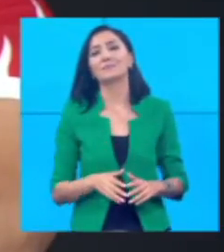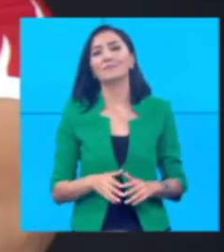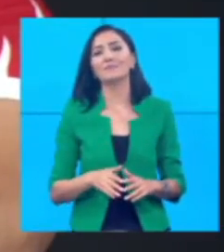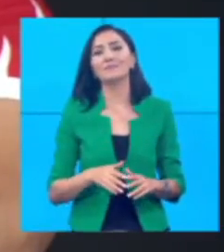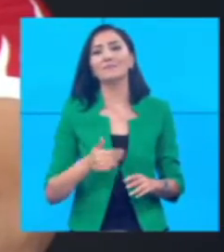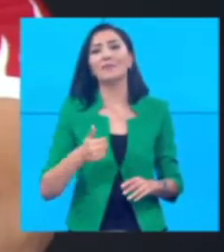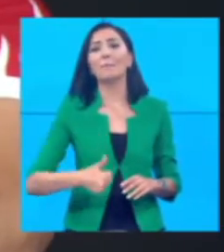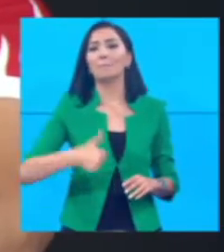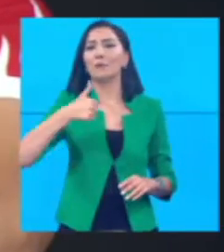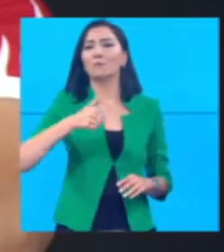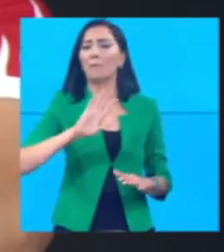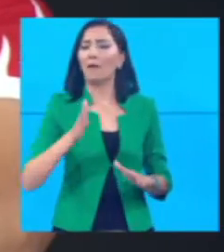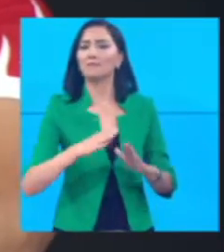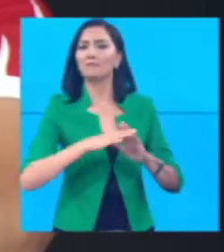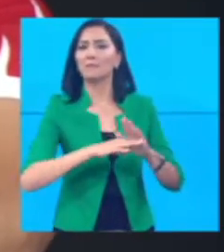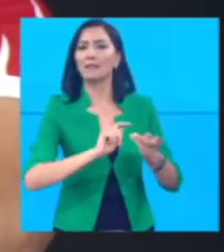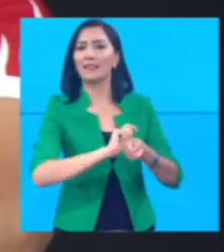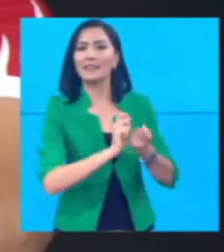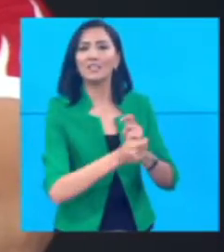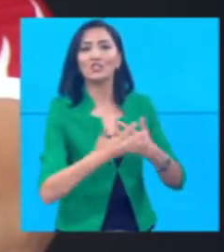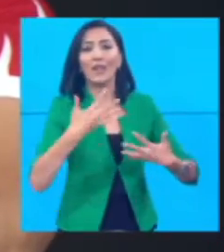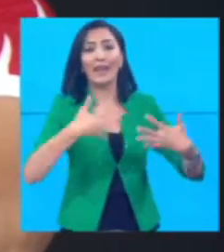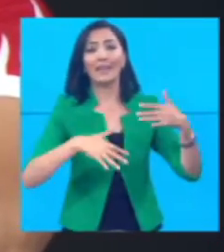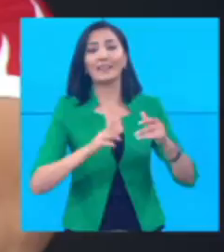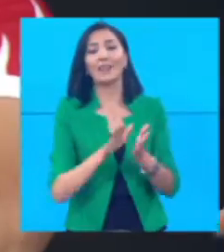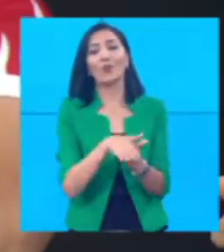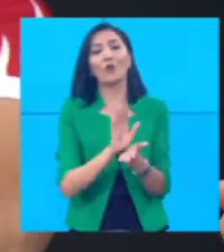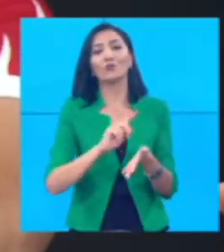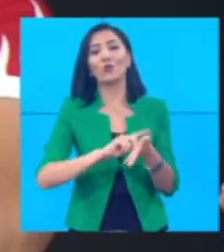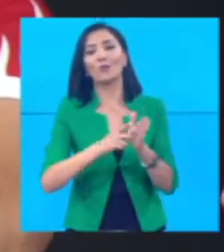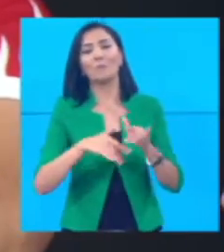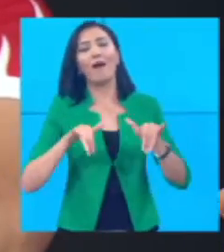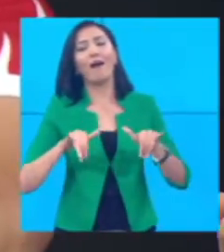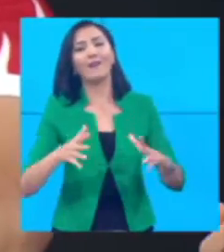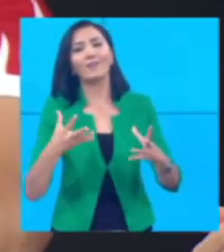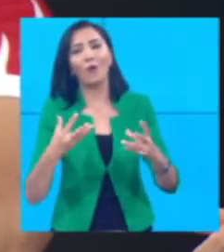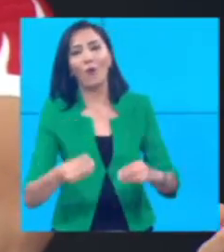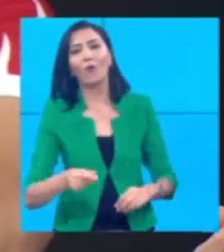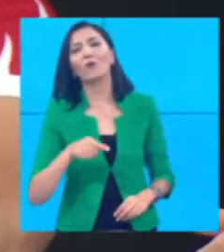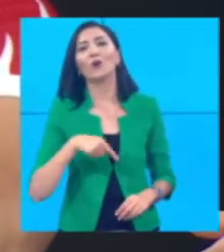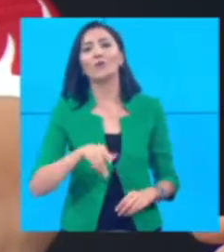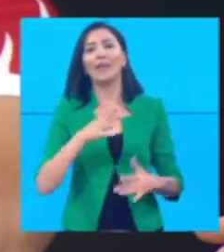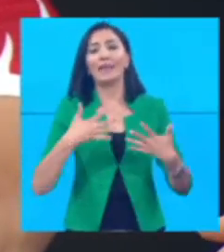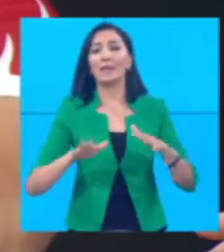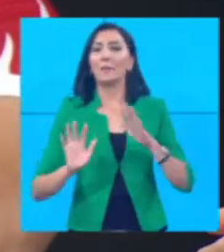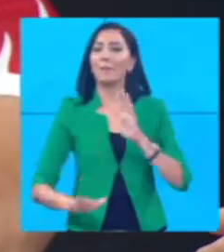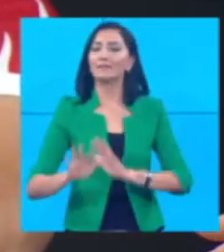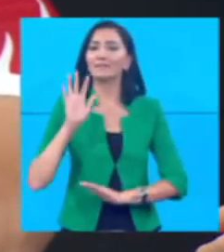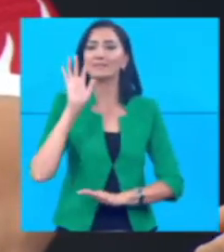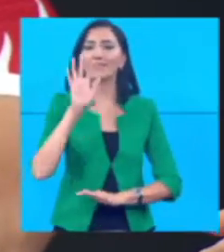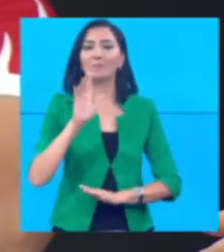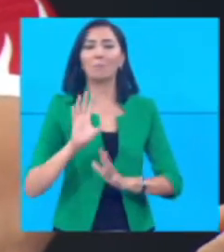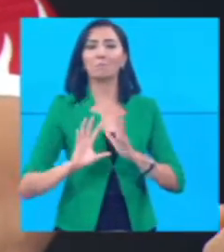işte başkanımız bazı sistemleri değiştirdi. Engellerle ödül yönetmeliği aynı oldu. Engeller biraz daha basketbolda